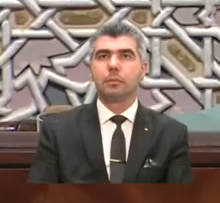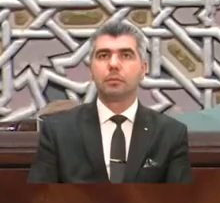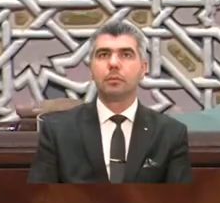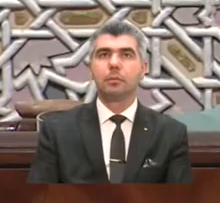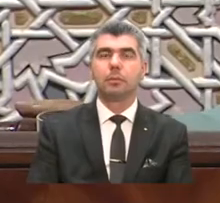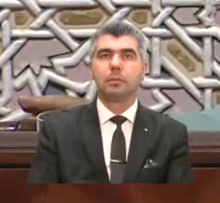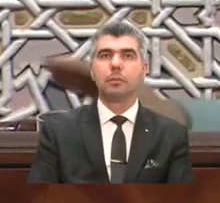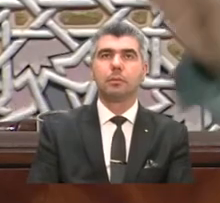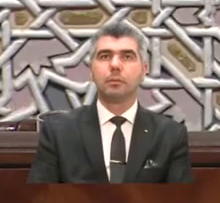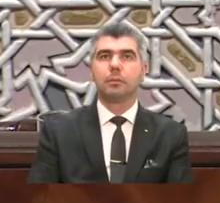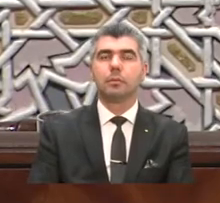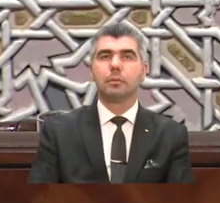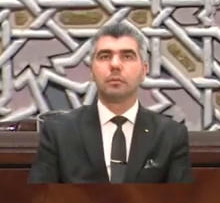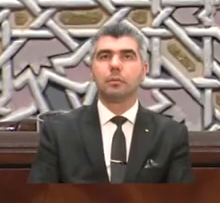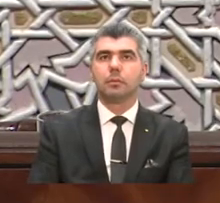السيد رئيس